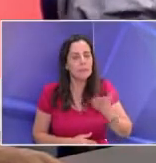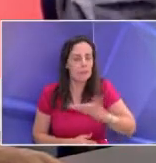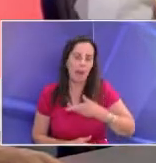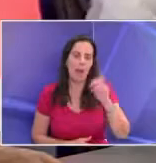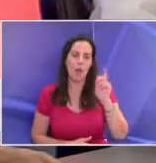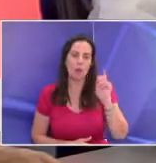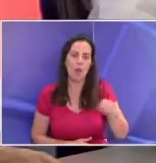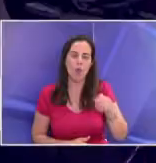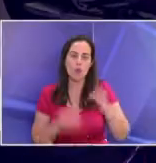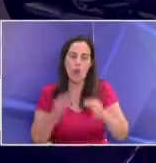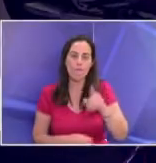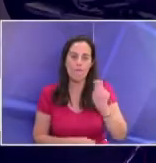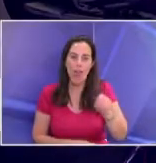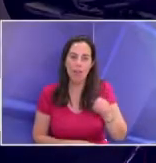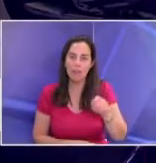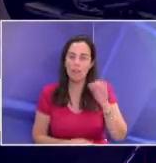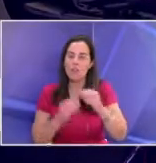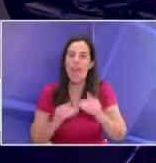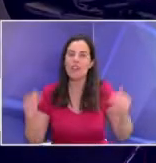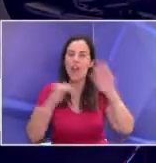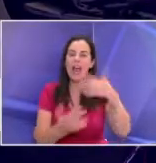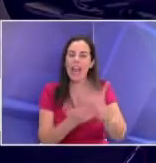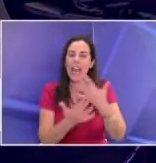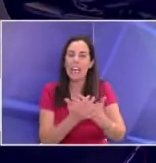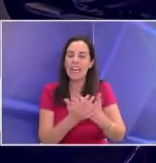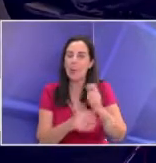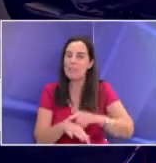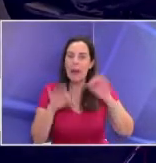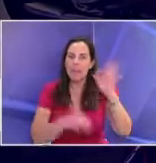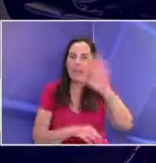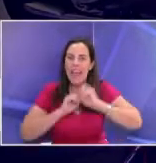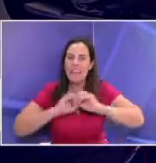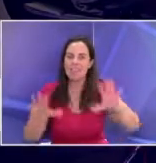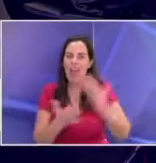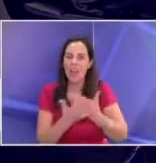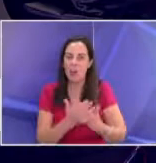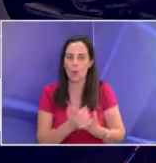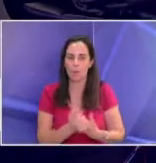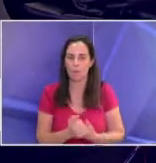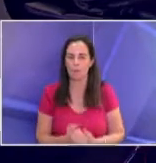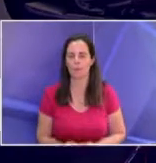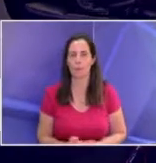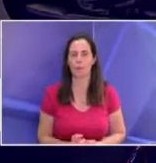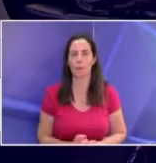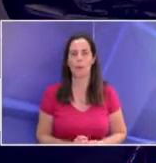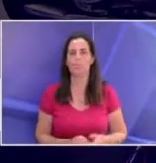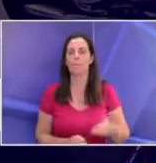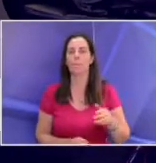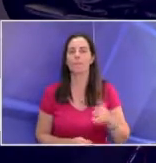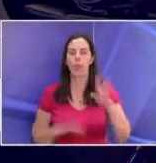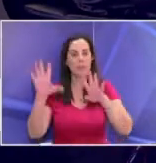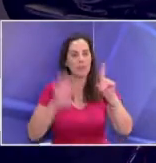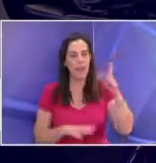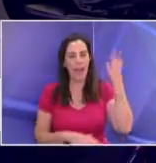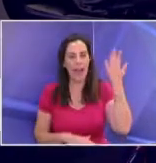הצד הדמוקרטי, והיום הוא הולך להיות שופט עליון, אחרי שהעידו בפריים טיים. אני חושב שבמדינת ישראל, אנחנו מדברים על קוונו, זה לא כזה חריג, היה לנו,